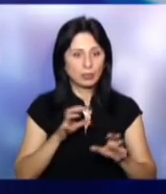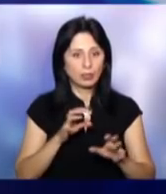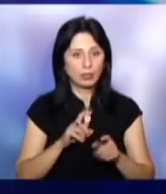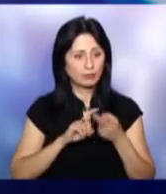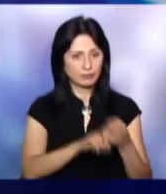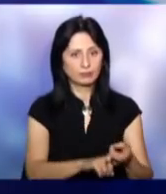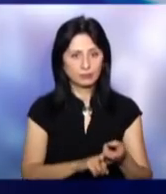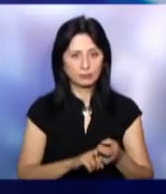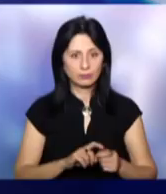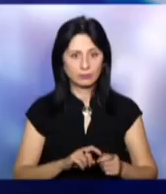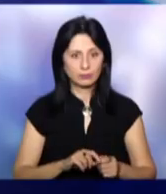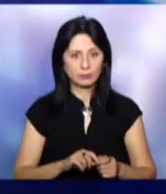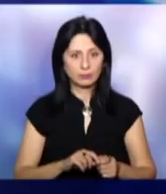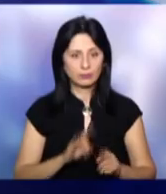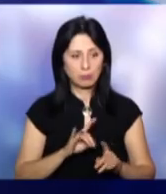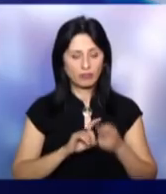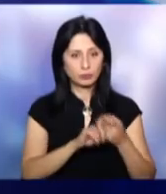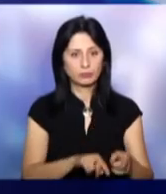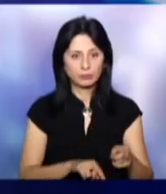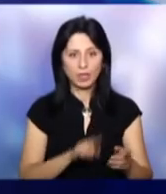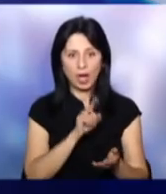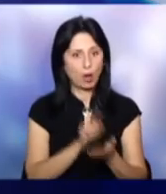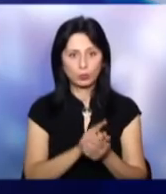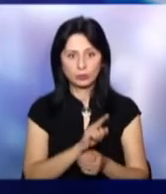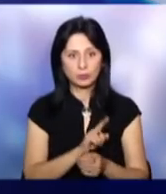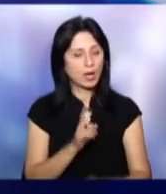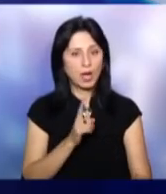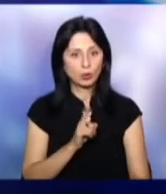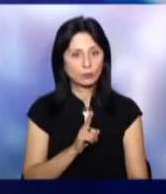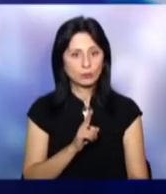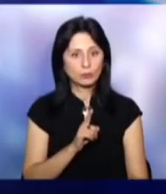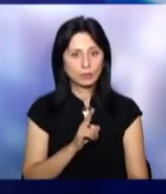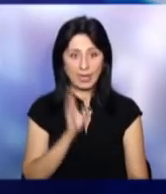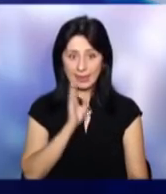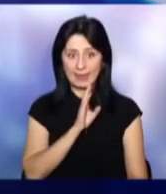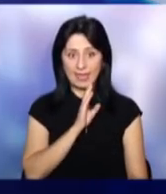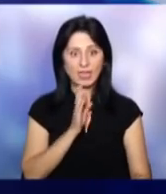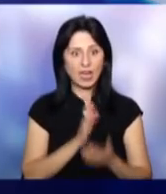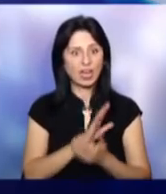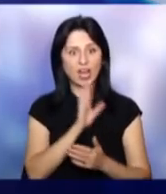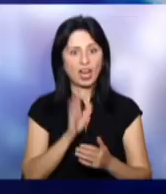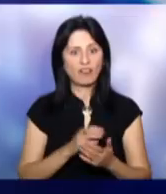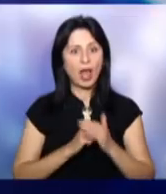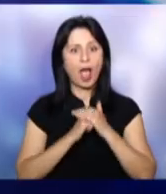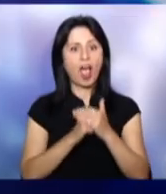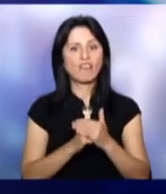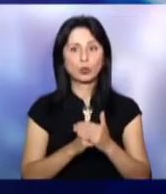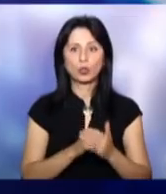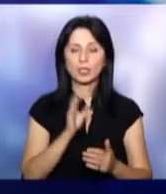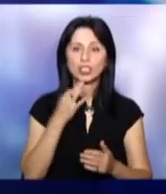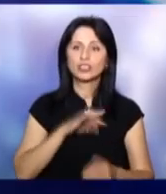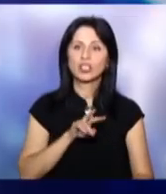აშლილობით, განწირულები არიან შემდეგ ბავშვები აუცილებლად და რატომ. დედა, რომელიც არის ყველაზე ავტორიტეტული